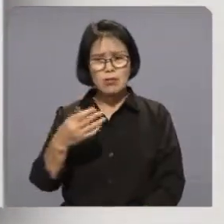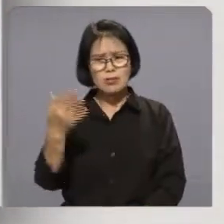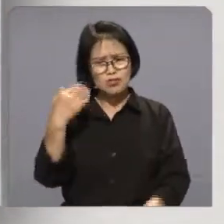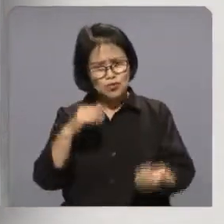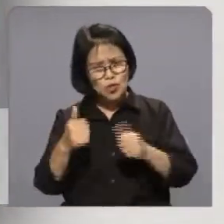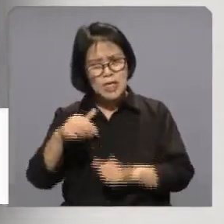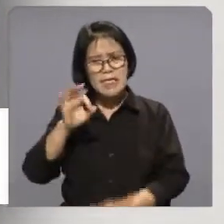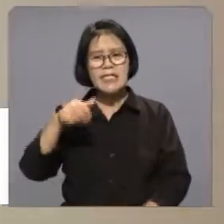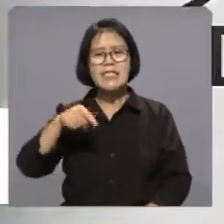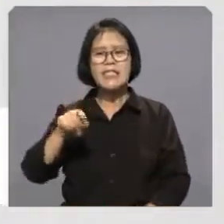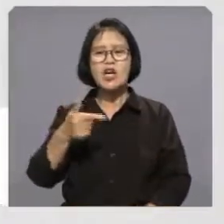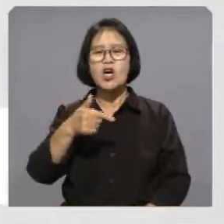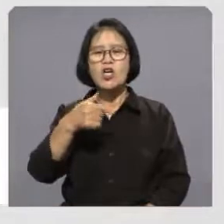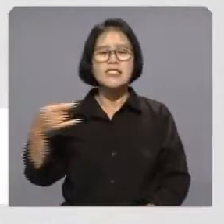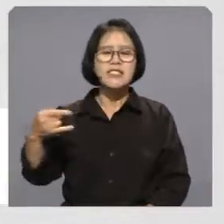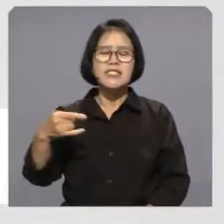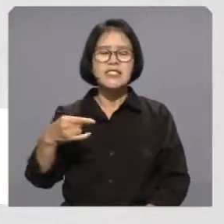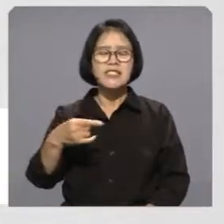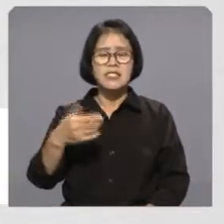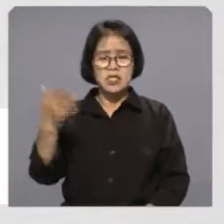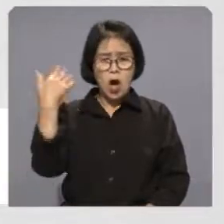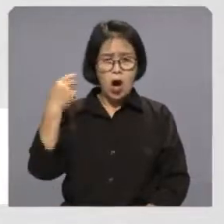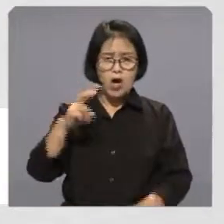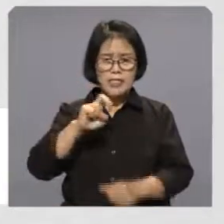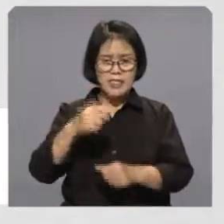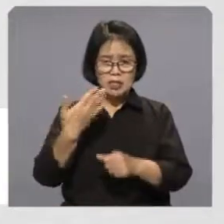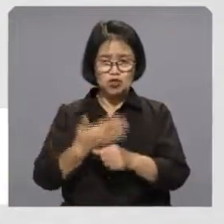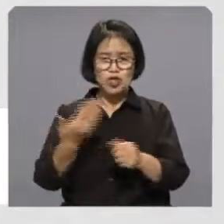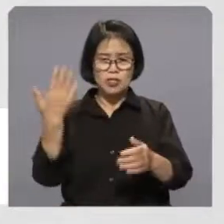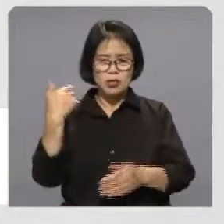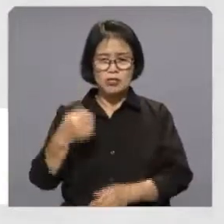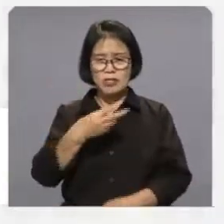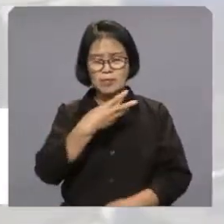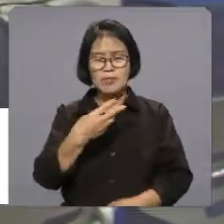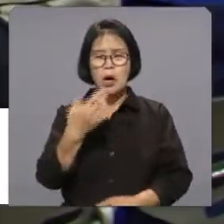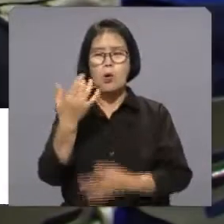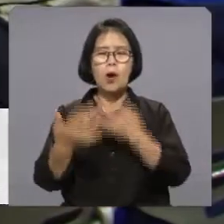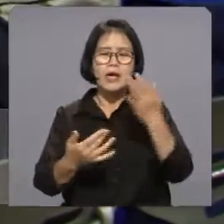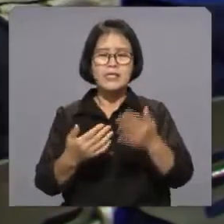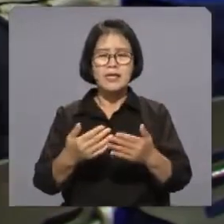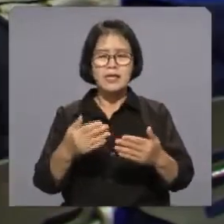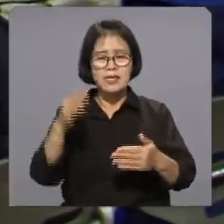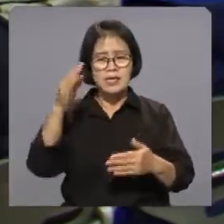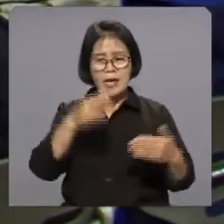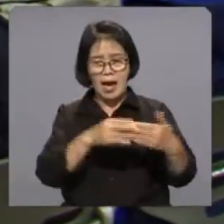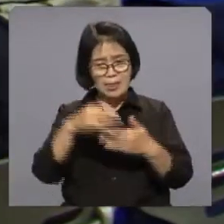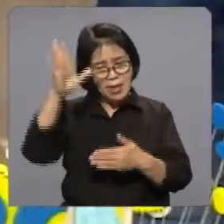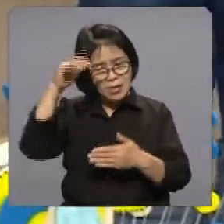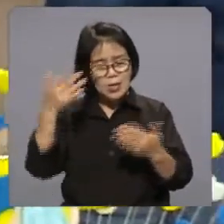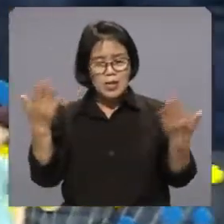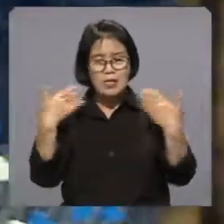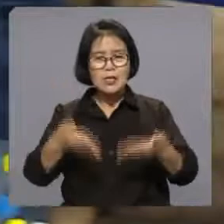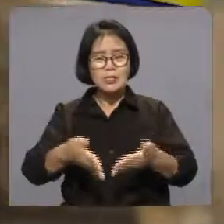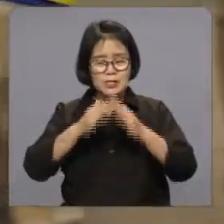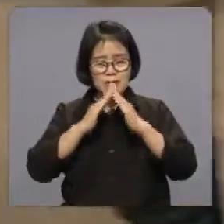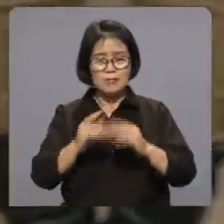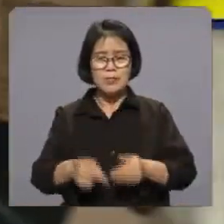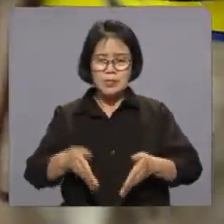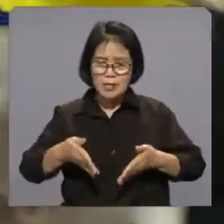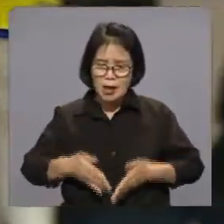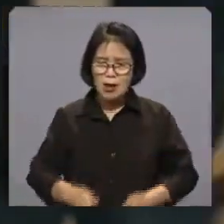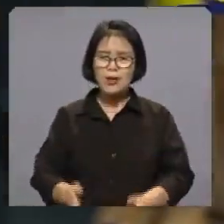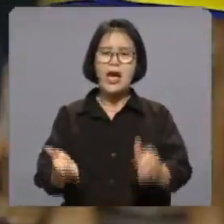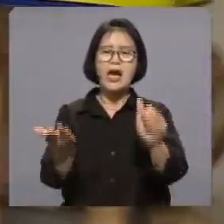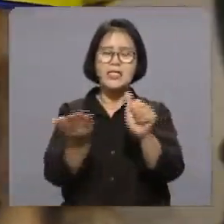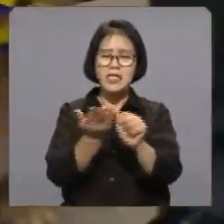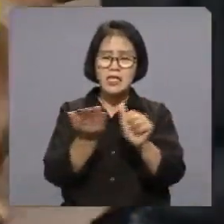이건희 회장의 뜻에 따라 꼭 29년 전 삼성화재 안내견 학교를 세웠습니다. 이곳에서 태어나